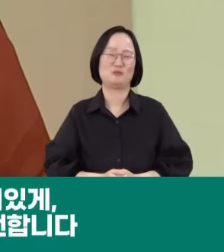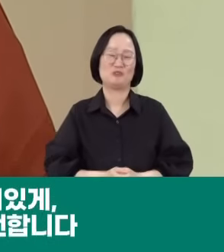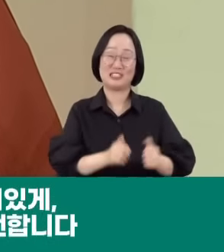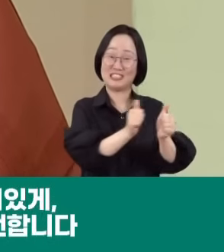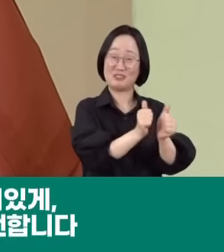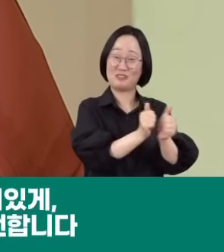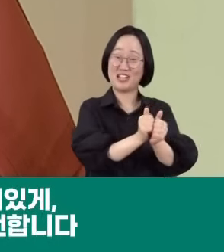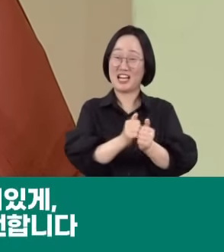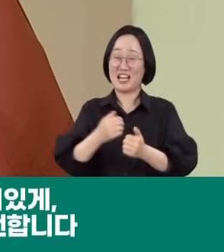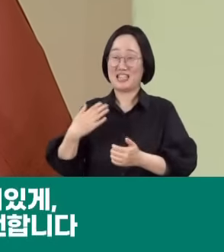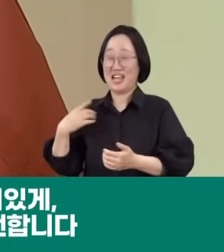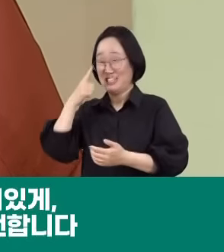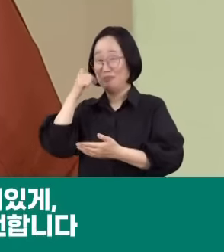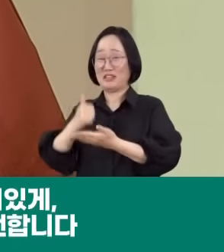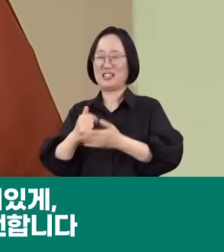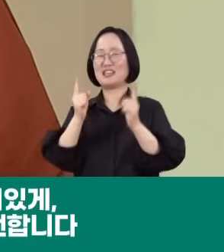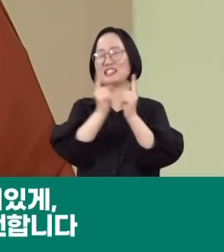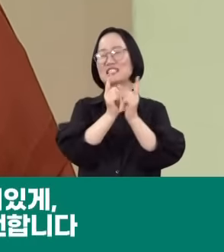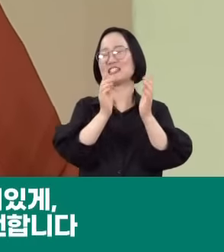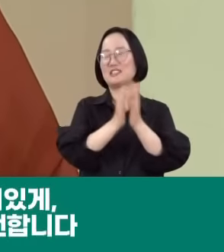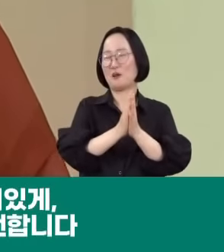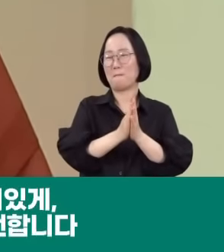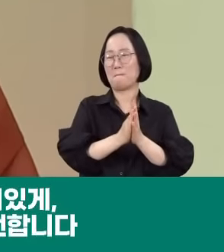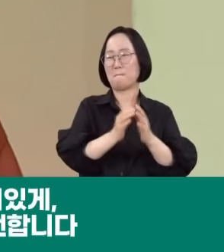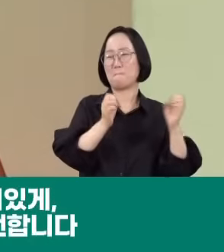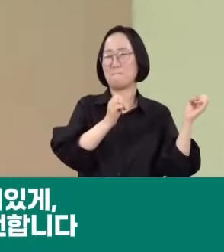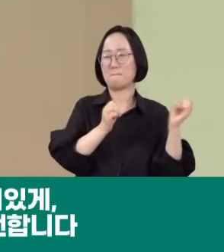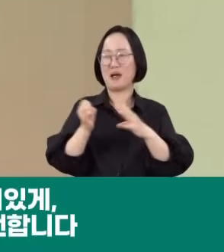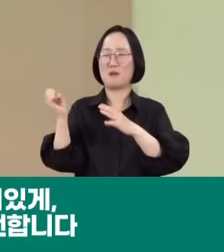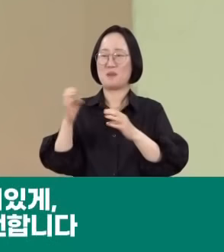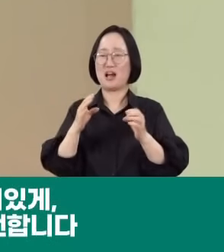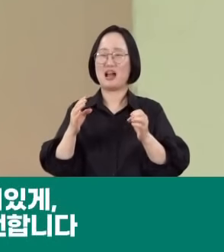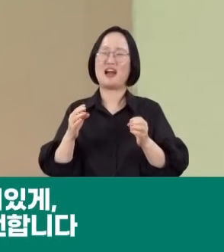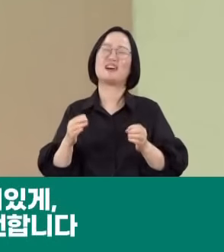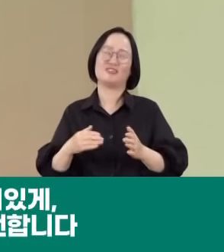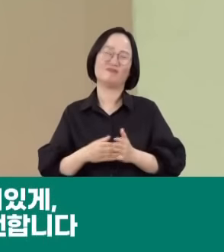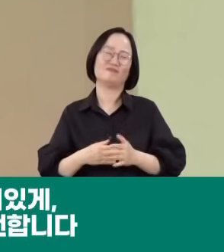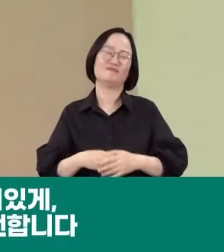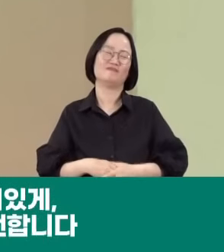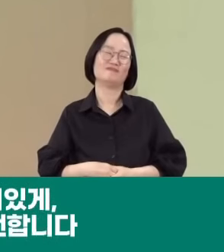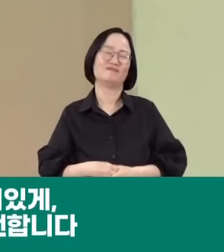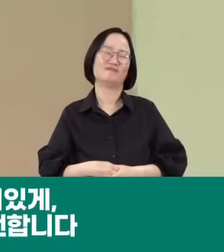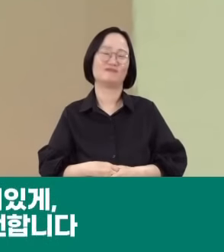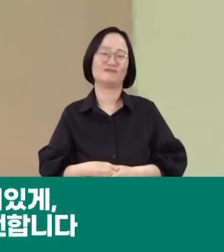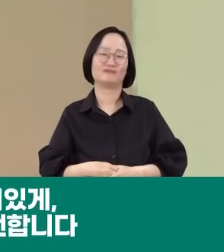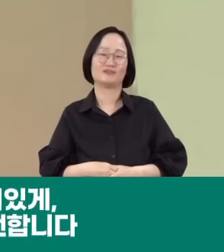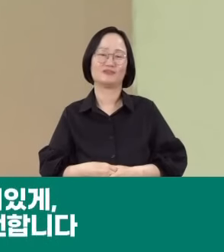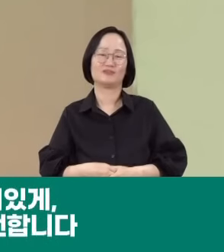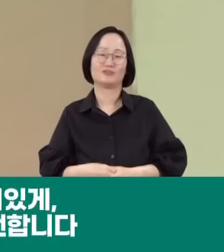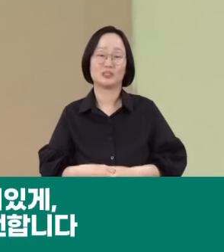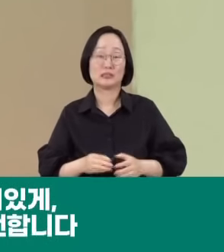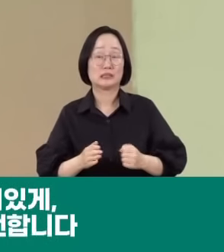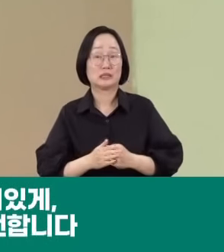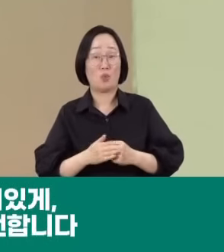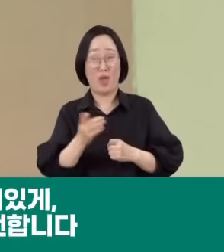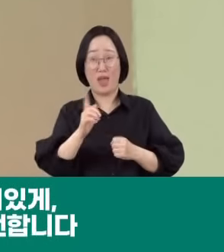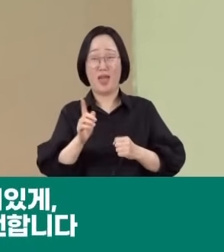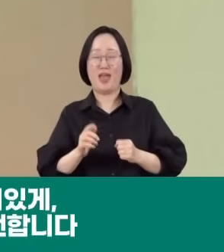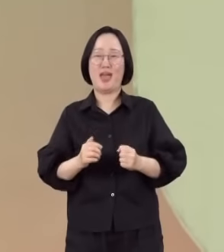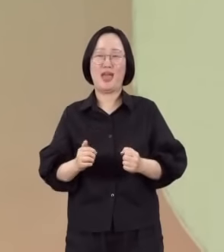전해 주셨습니다 그러니까 막 한참 기도 열심히 할